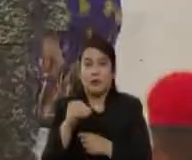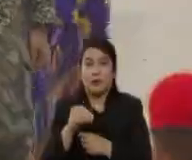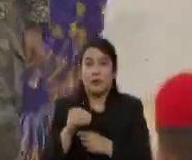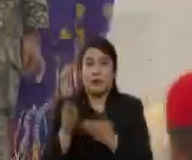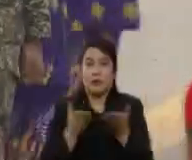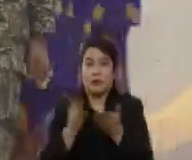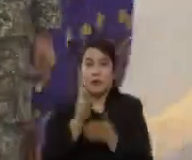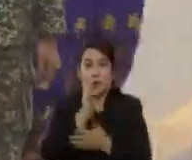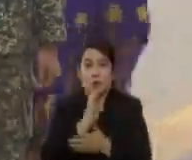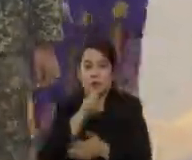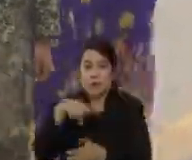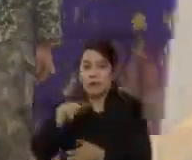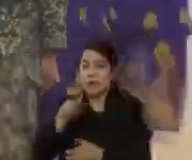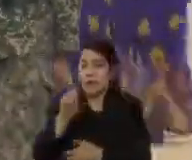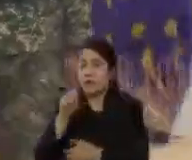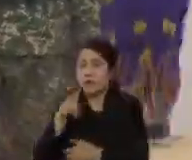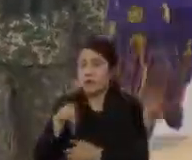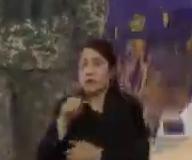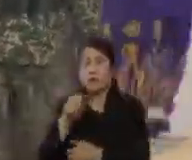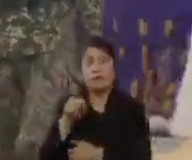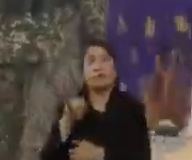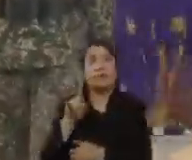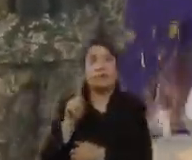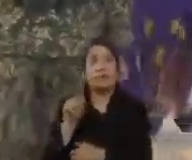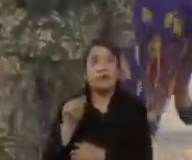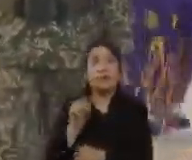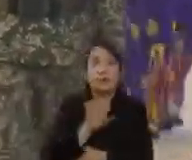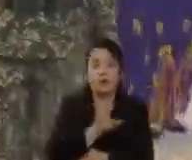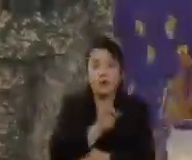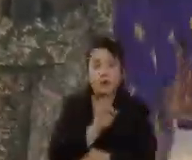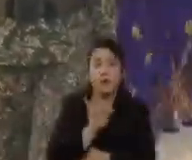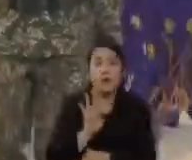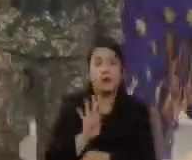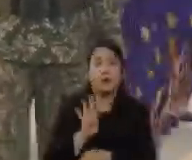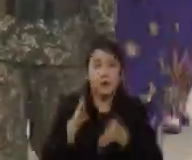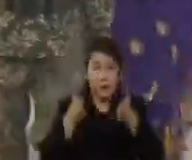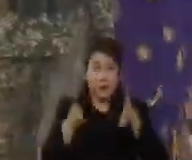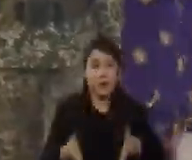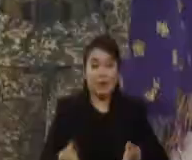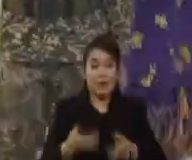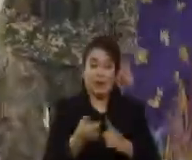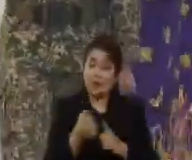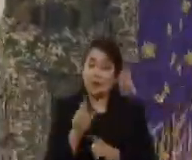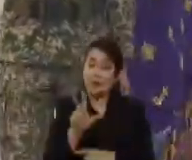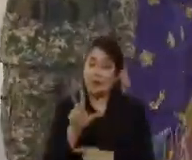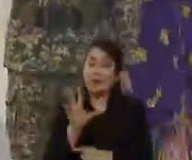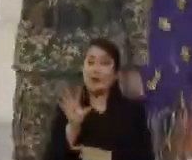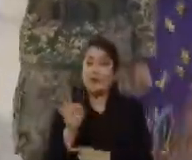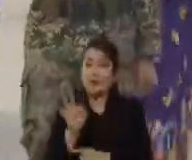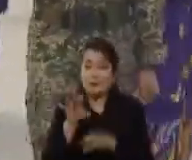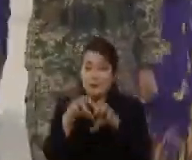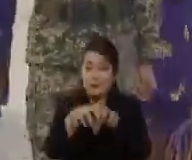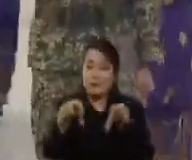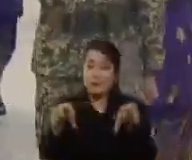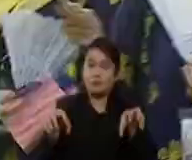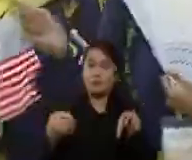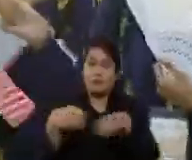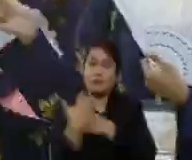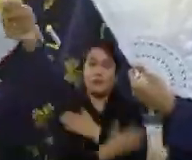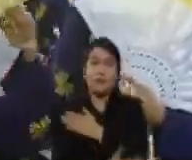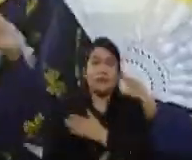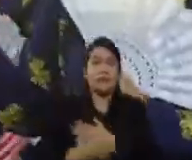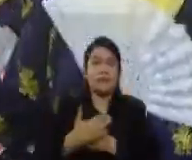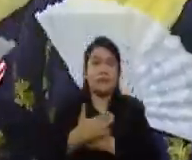Malaysia. Puspanita terdiri daripada 84 anggota dari 39 cawangan di seluruh